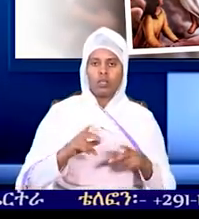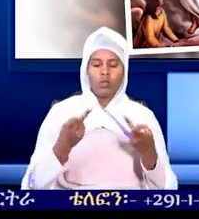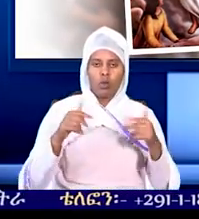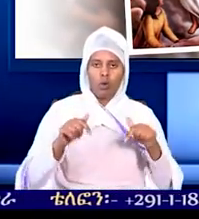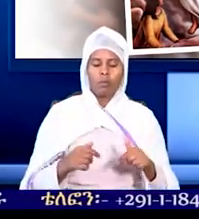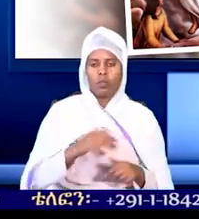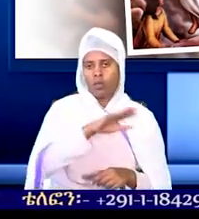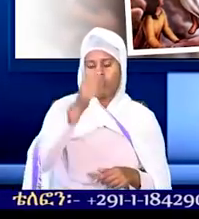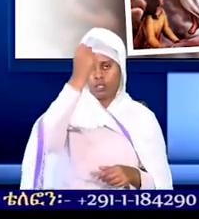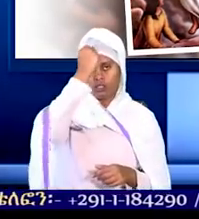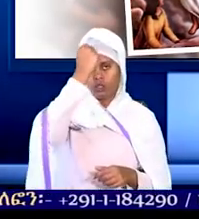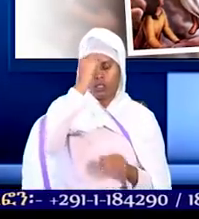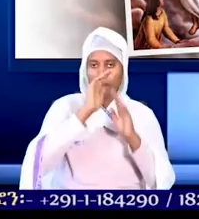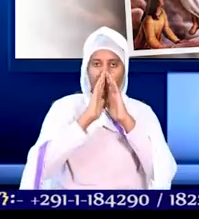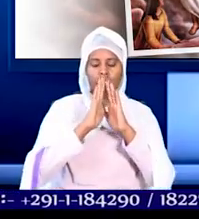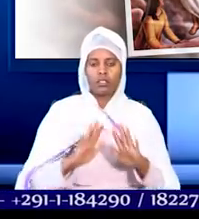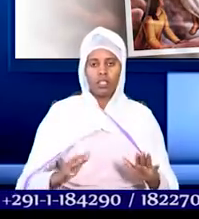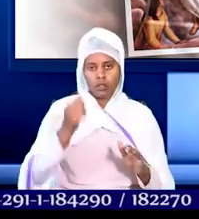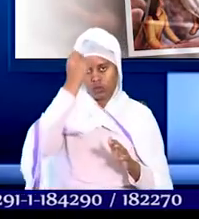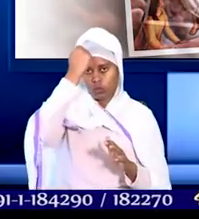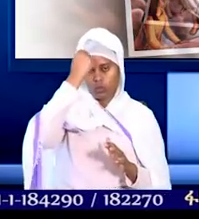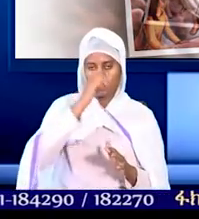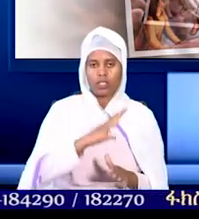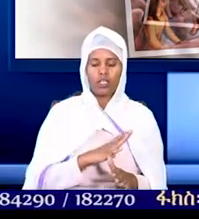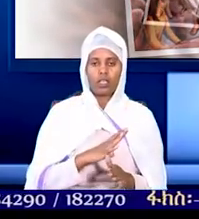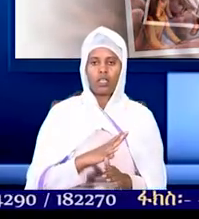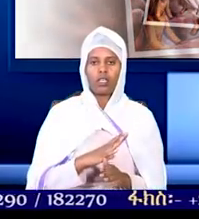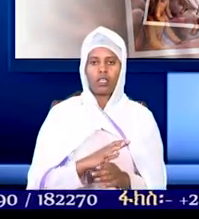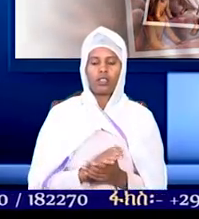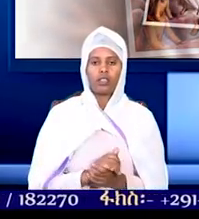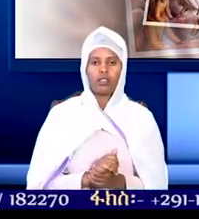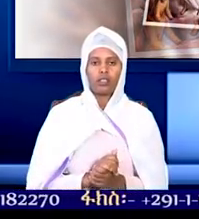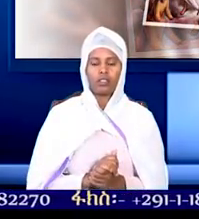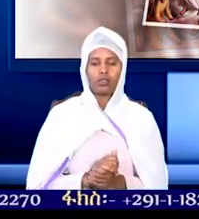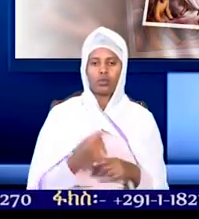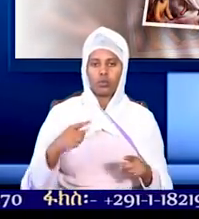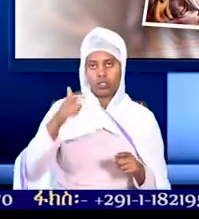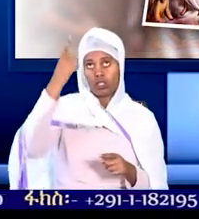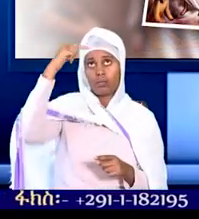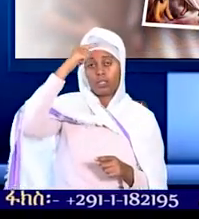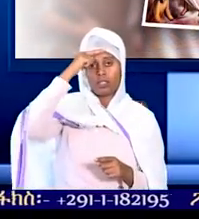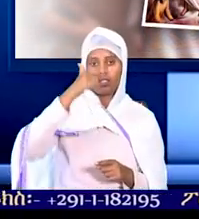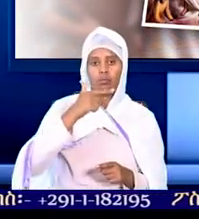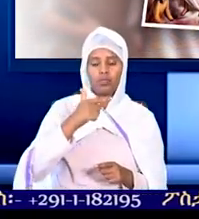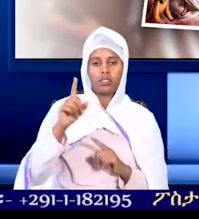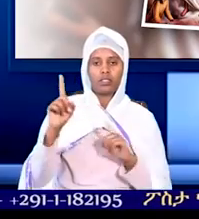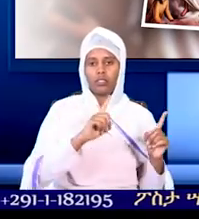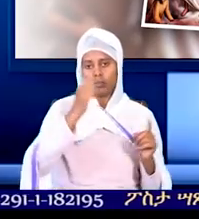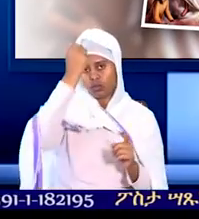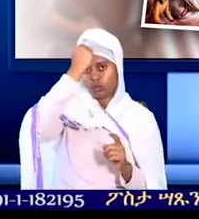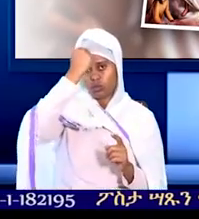እቲ ስቃያቱ እንሆ ሎሚ ንዝክሮ ዘለና ቅድስቲ ቤተ ክርስቲያን ትዝክሮ ዘለና ኣማኒ ክርስቶስ